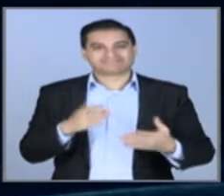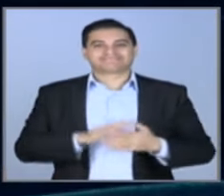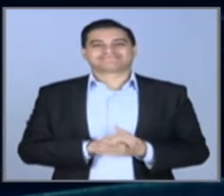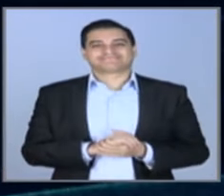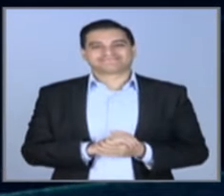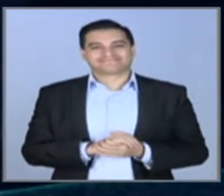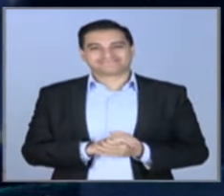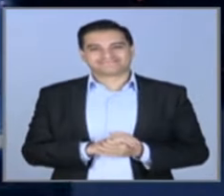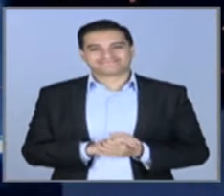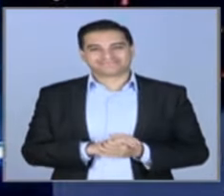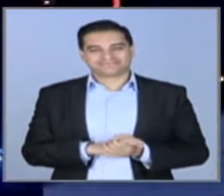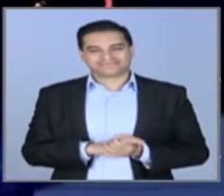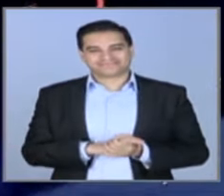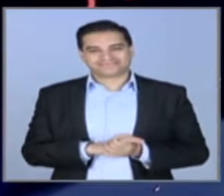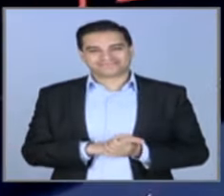ضربات جزاء.